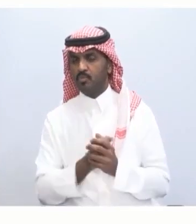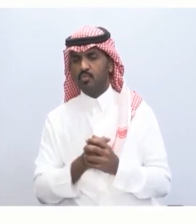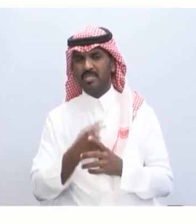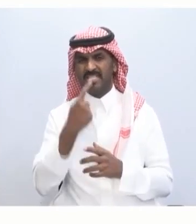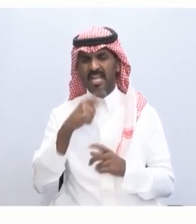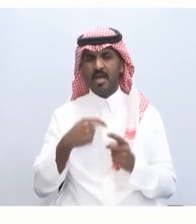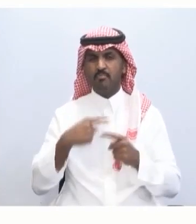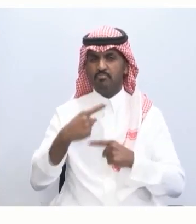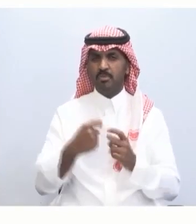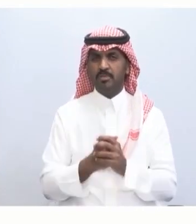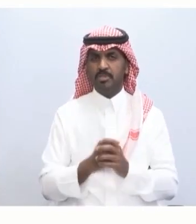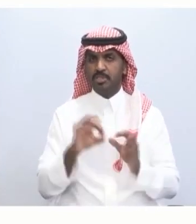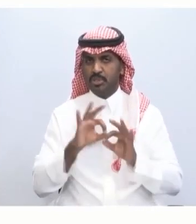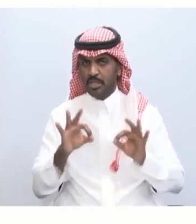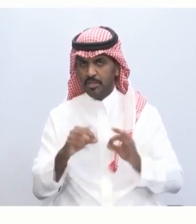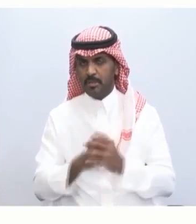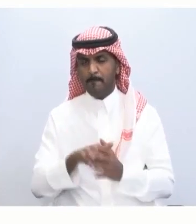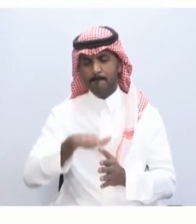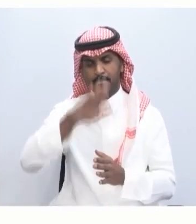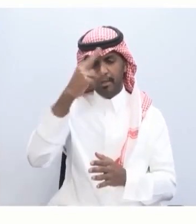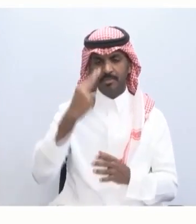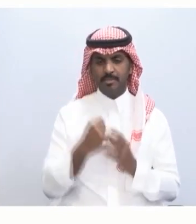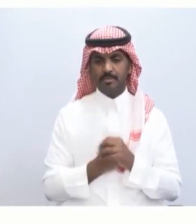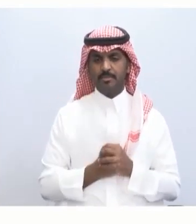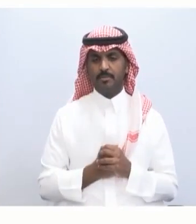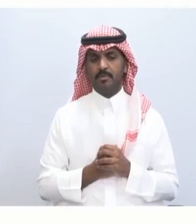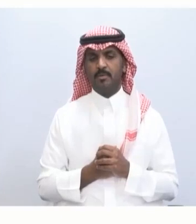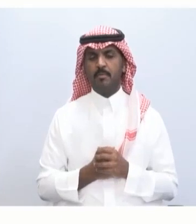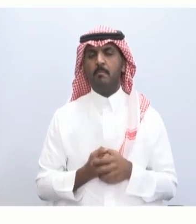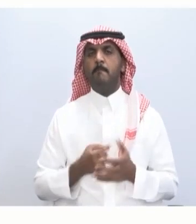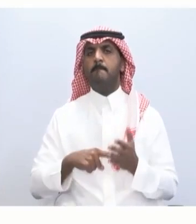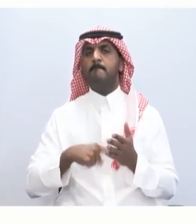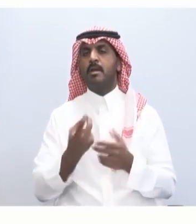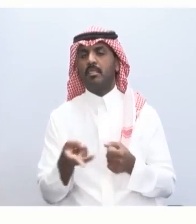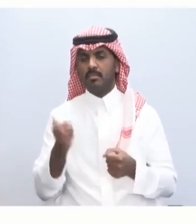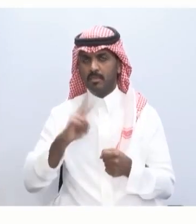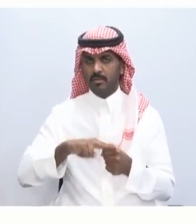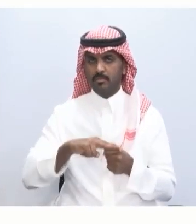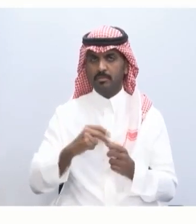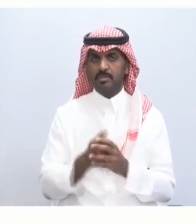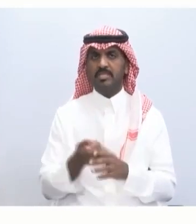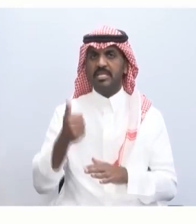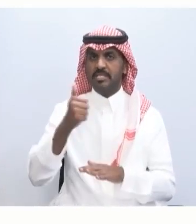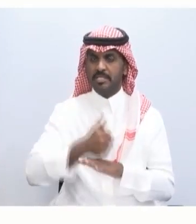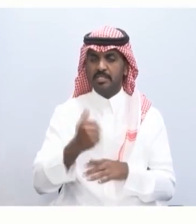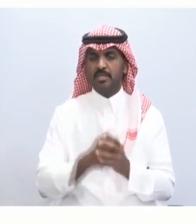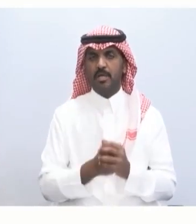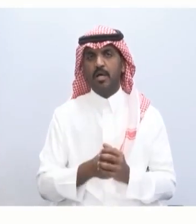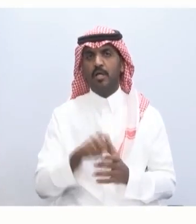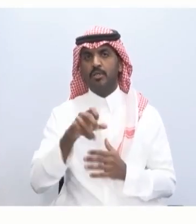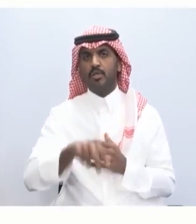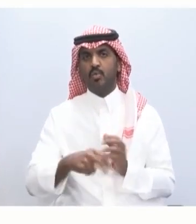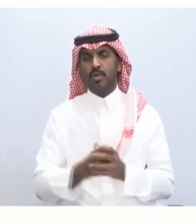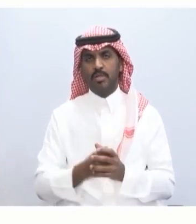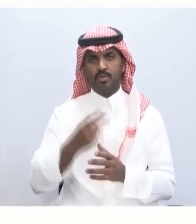المحاوله الاولى حتى تهيا الملك عبد العزيز واستعد مره اخرى لاعاده تاسيس الدوله السعوديه